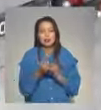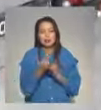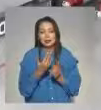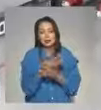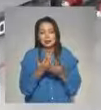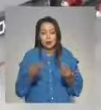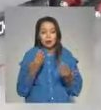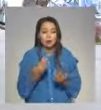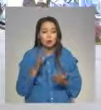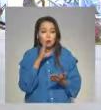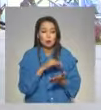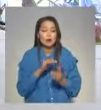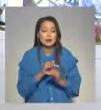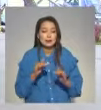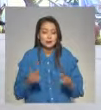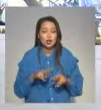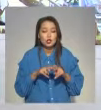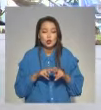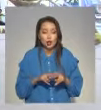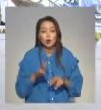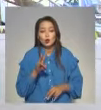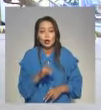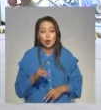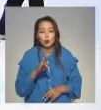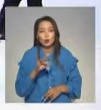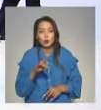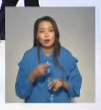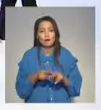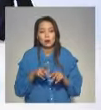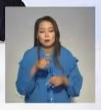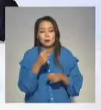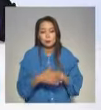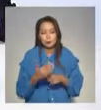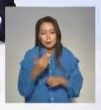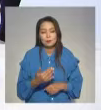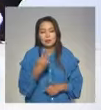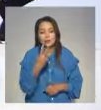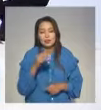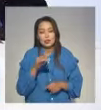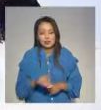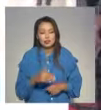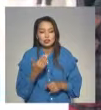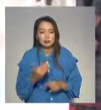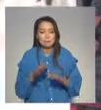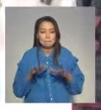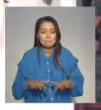смогут заниматься юные жители столичного района Нура в этом центре. Он рассчитан на 260 мест.